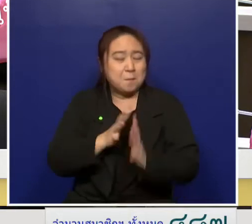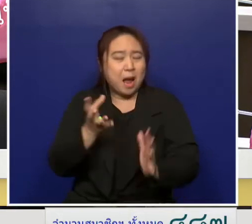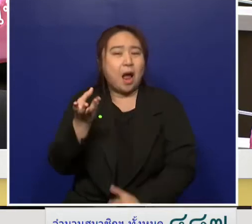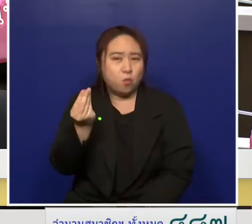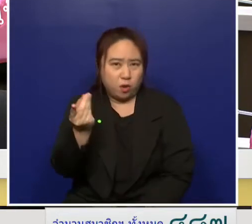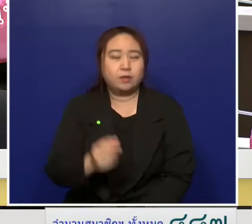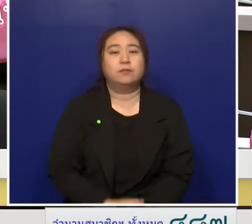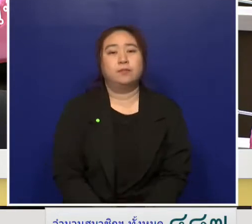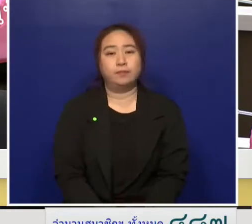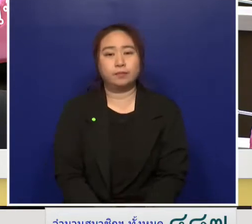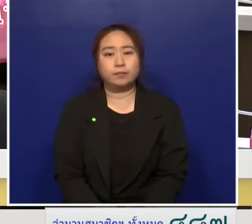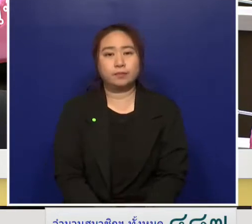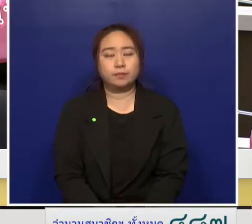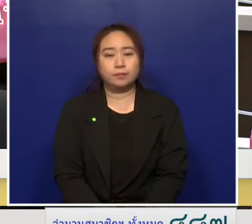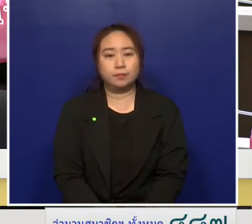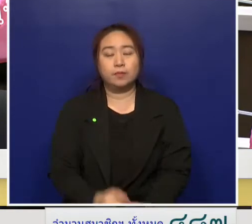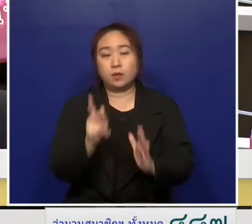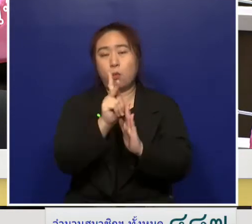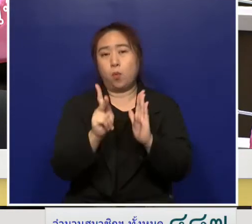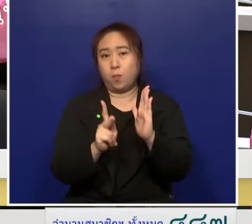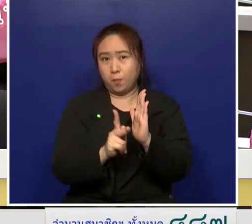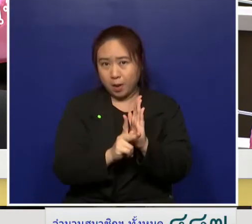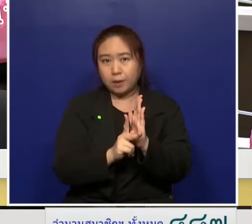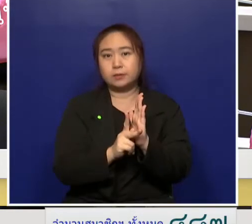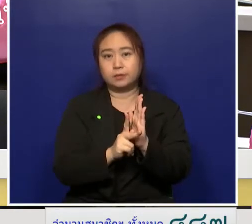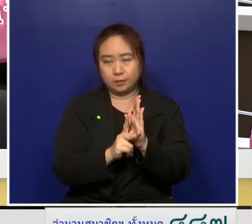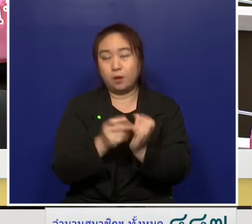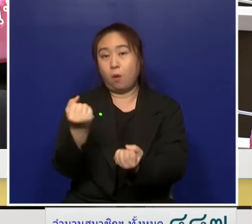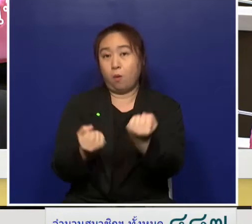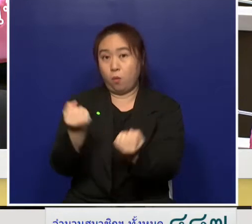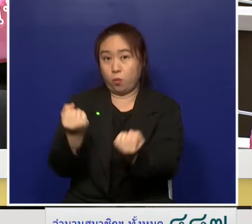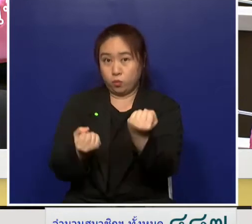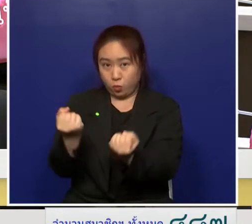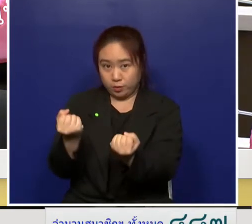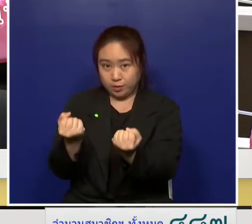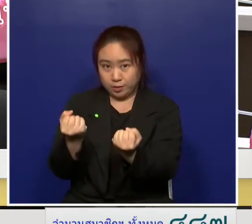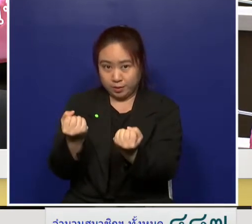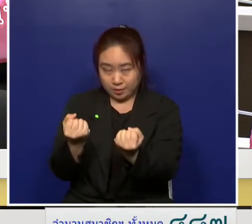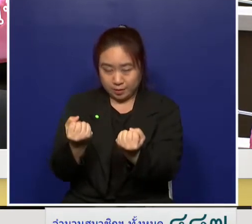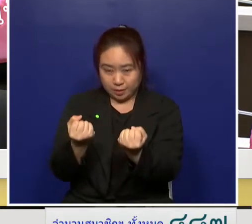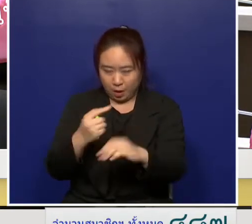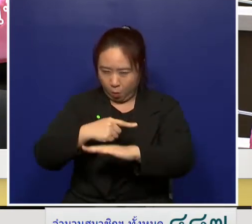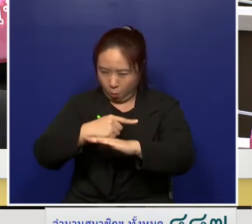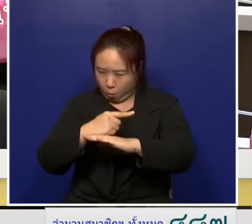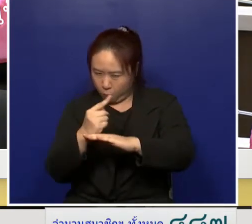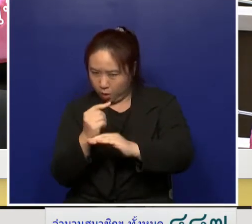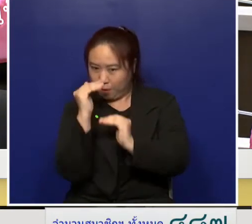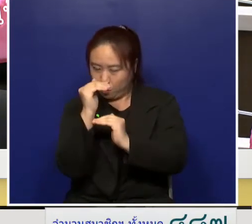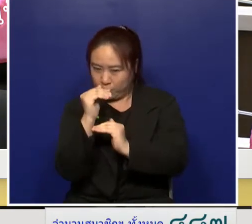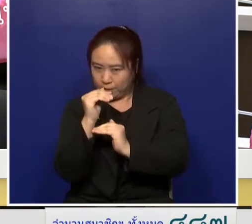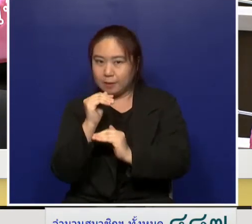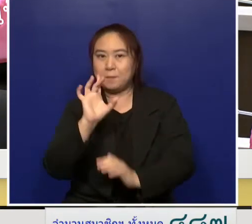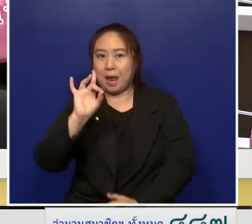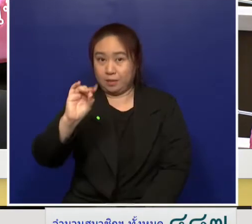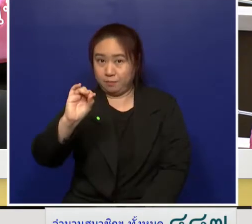กเพียงใดกศหมายค่ะใน เรื่องของ รถ Sierra80 กิโ เมต ตชั่วโมงถาปโรป